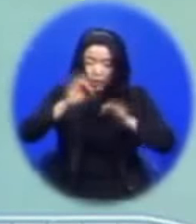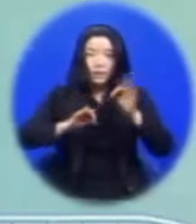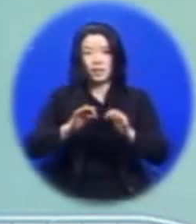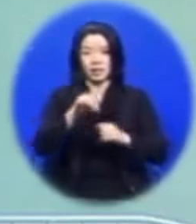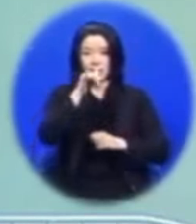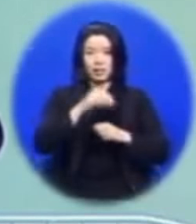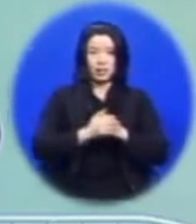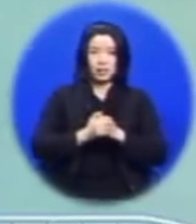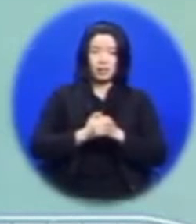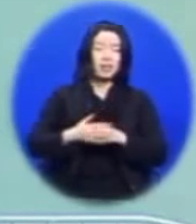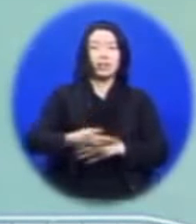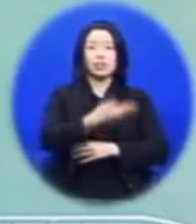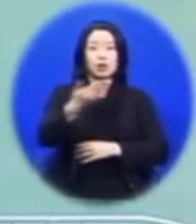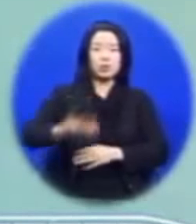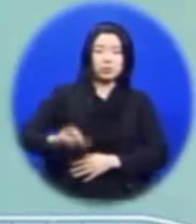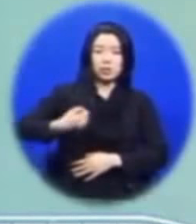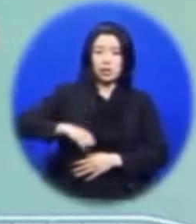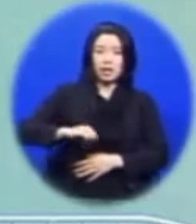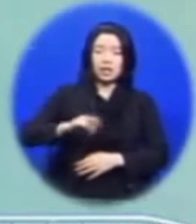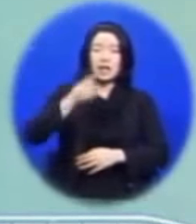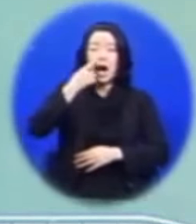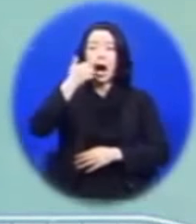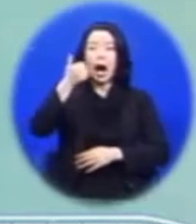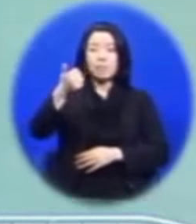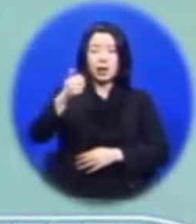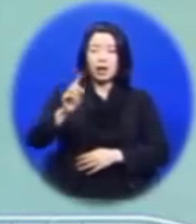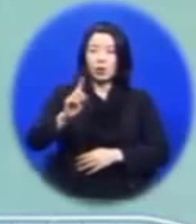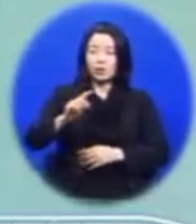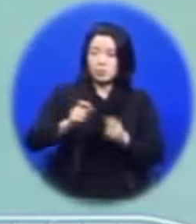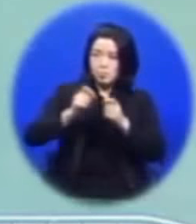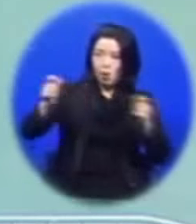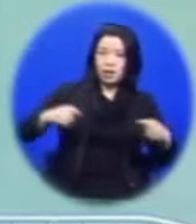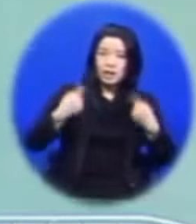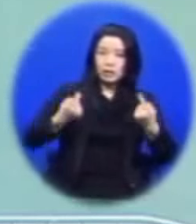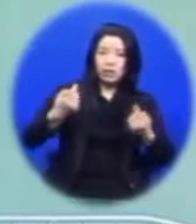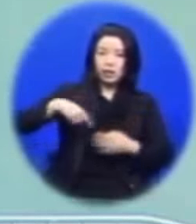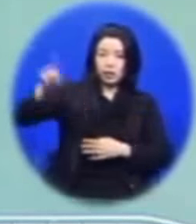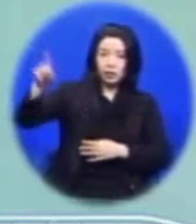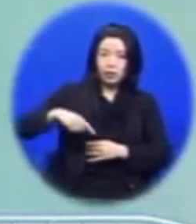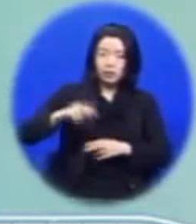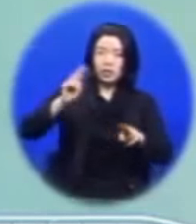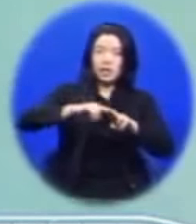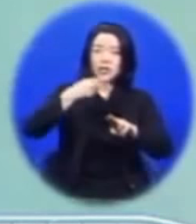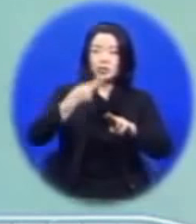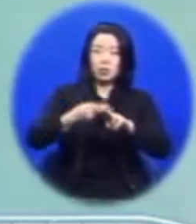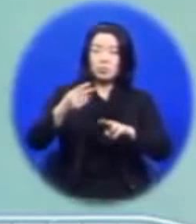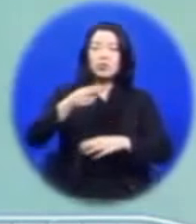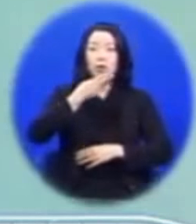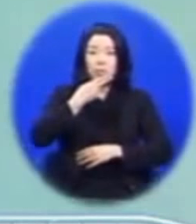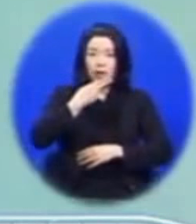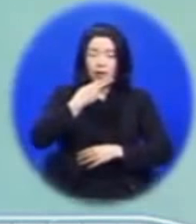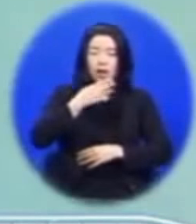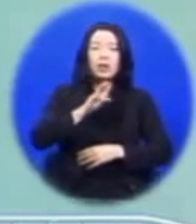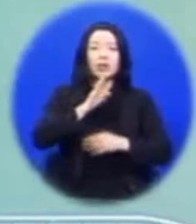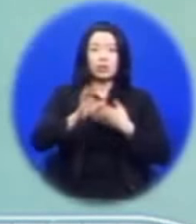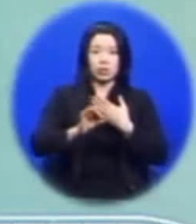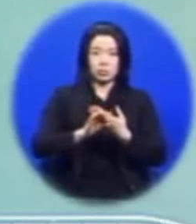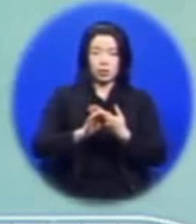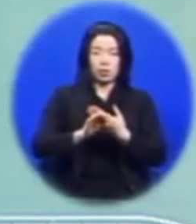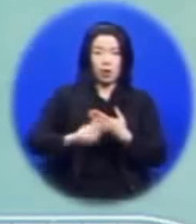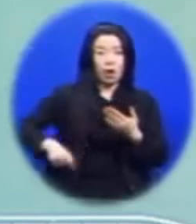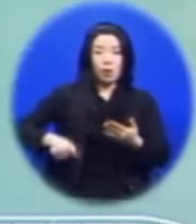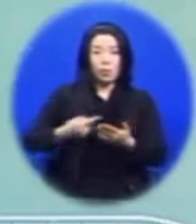여러분 딸이 아빠가 어디 멀리 여행을 갔다가 왔는데 선물이 안 가져왔어요 그러면